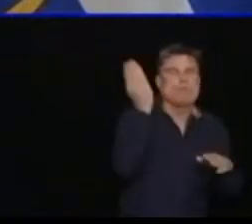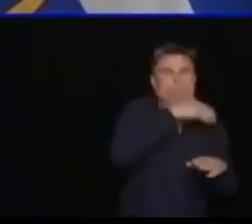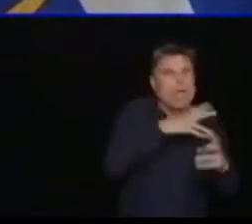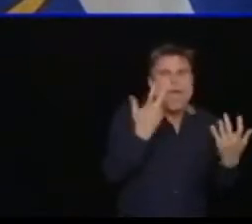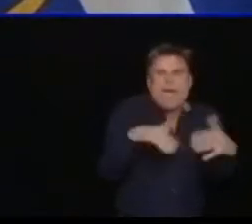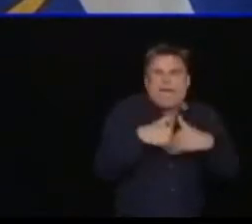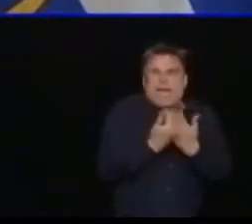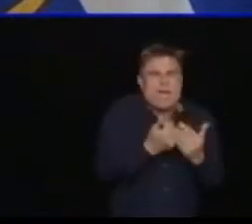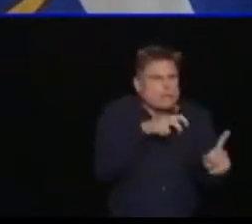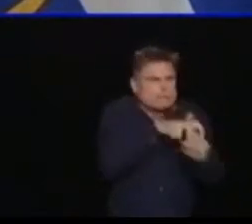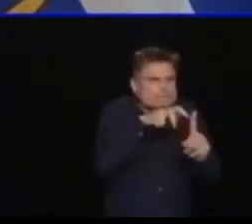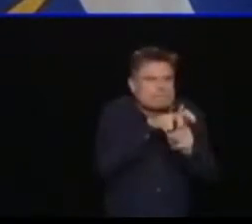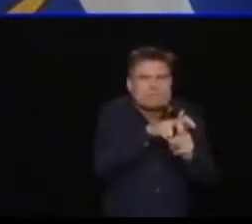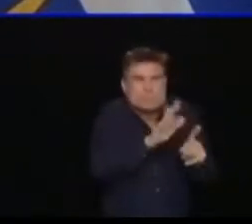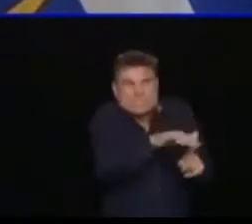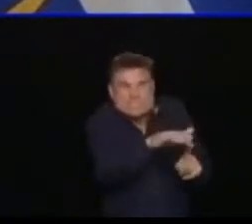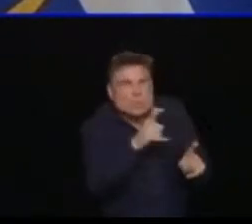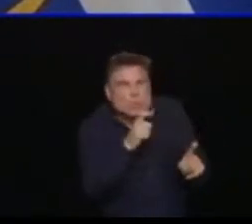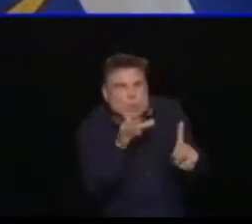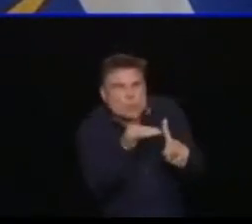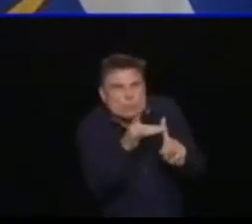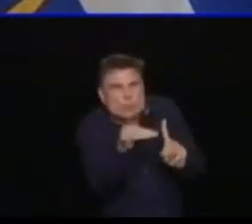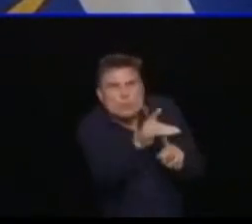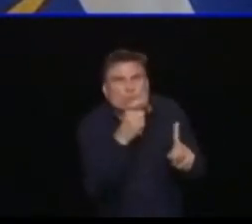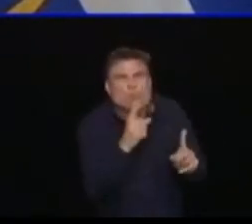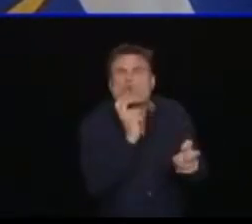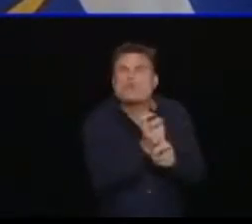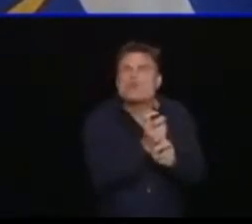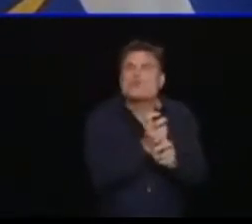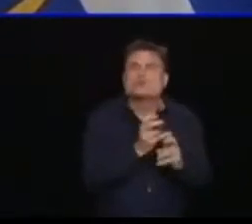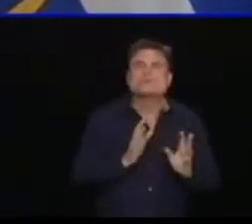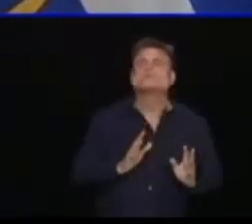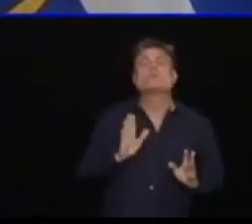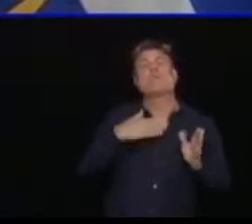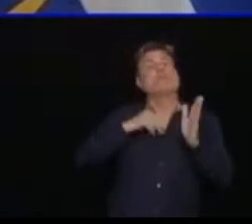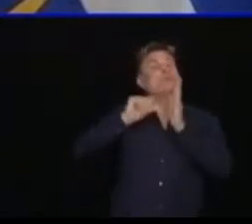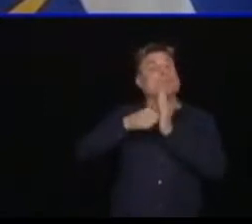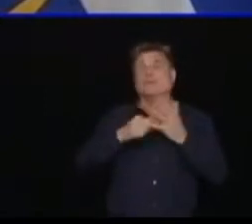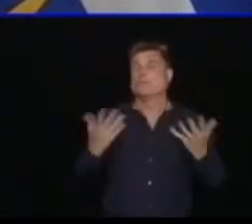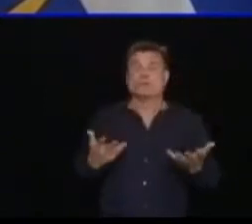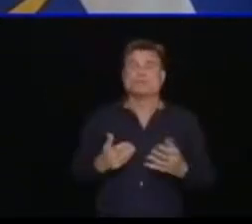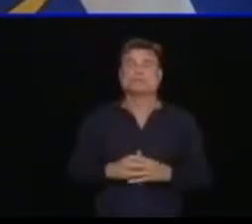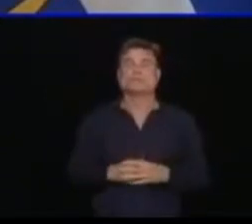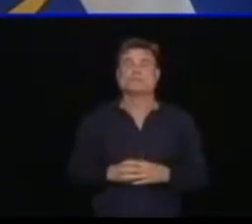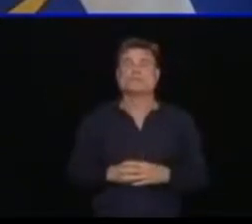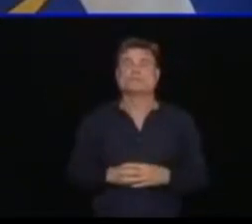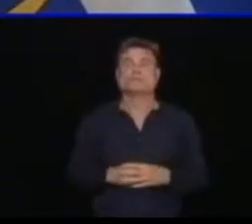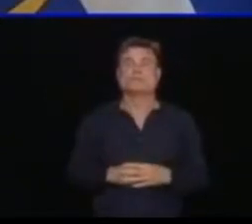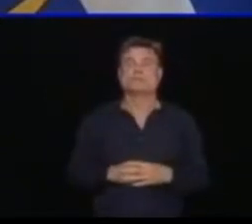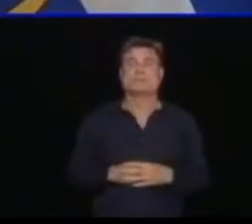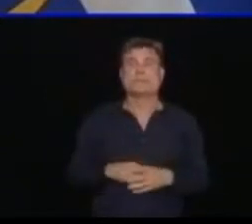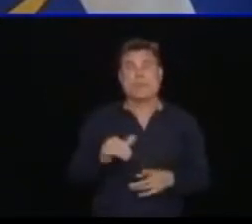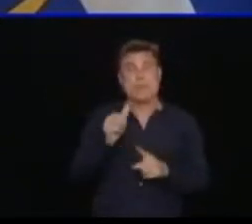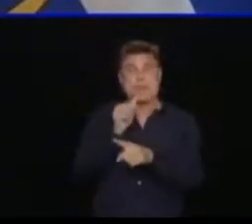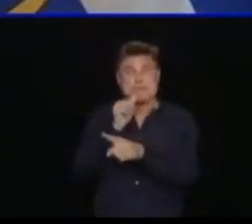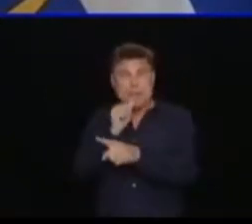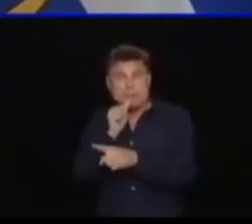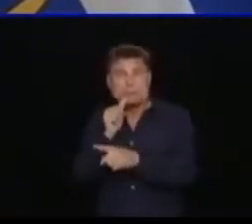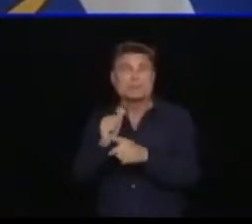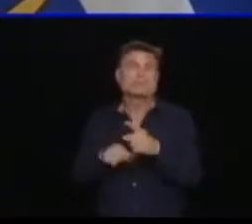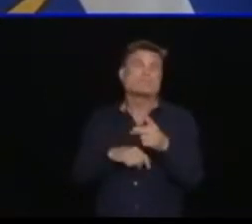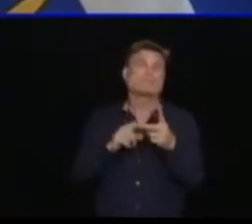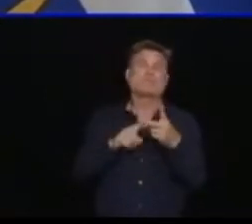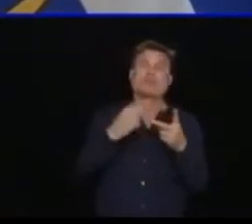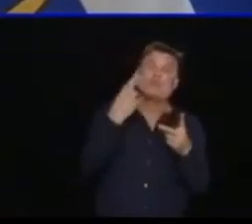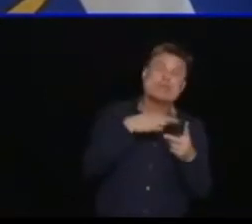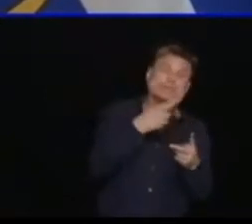that 条 public 件 health 工作 can 也更 anonymously 加困难 contact people and ensure that they know they're at risk if 所以 they 一定要 are. 让他们清楚 We'll 知 be 道这个 looking 风 at 险